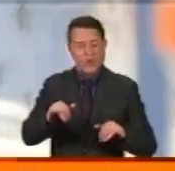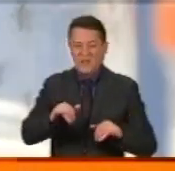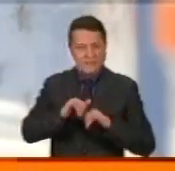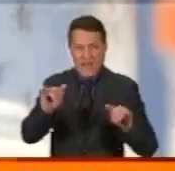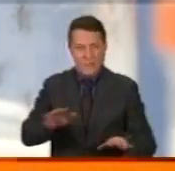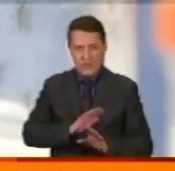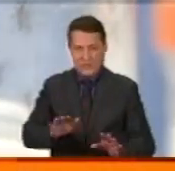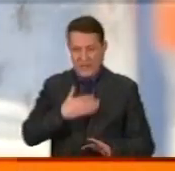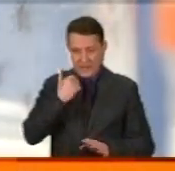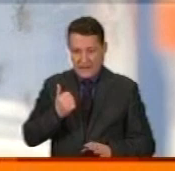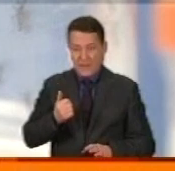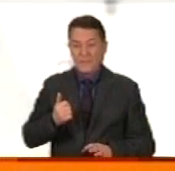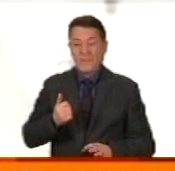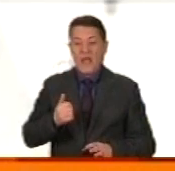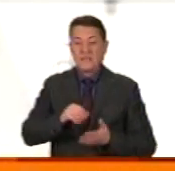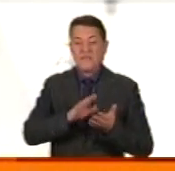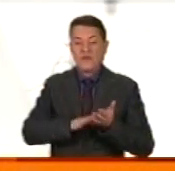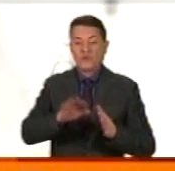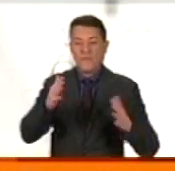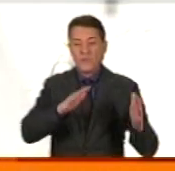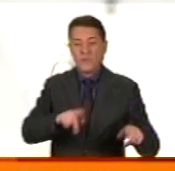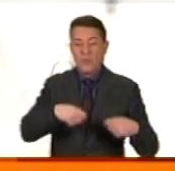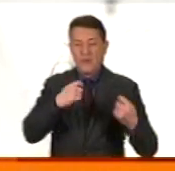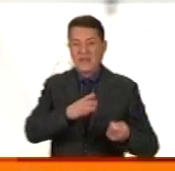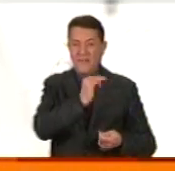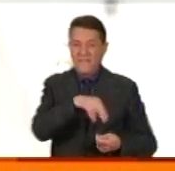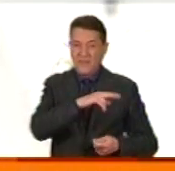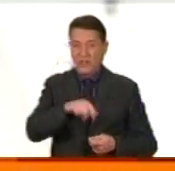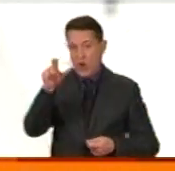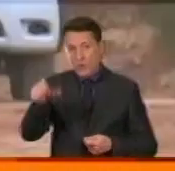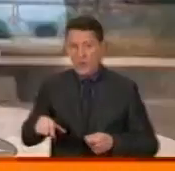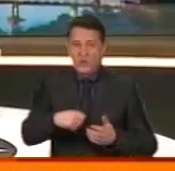Водночас, уже були зафіксовані випадки передавання Зіки від людини до людини.